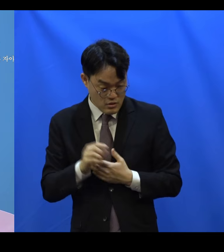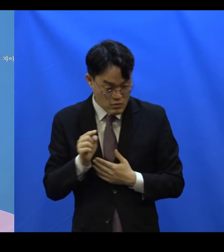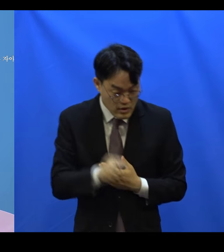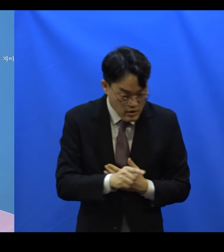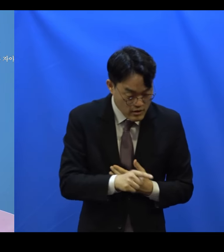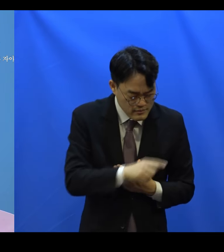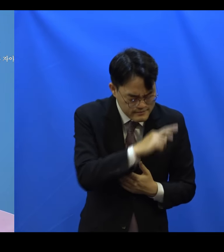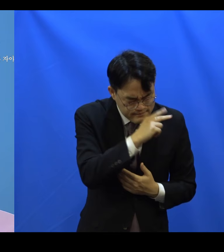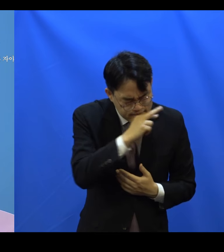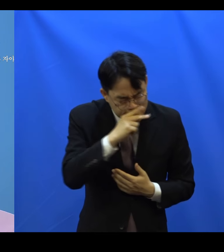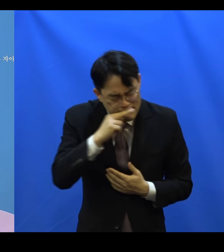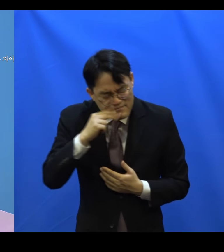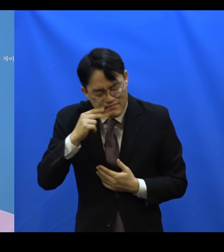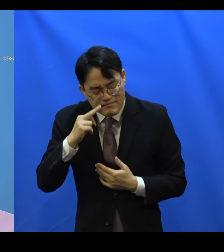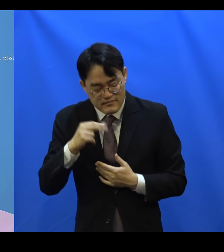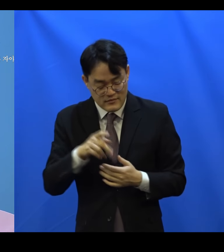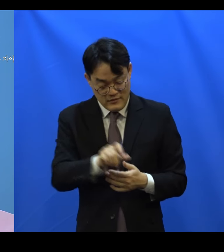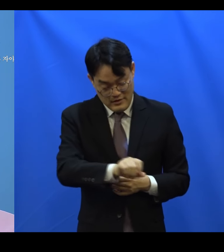있고 꺾어서 즐길 수 있는.